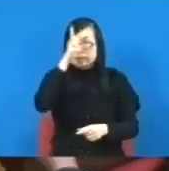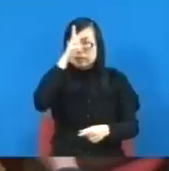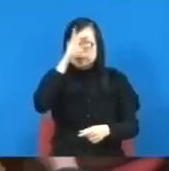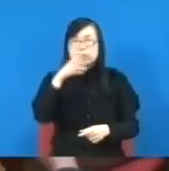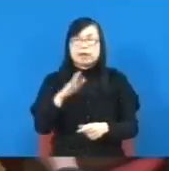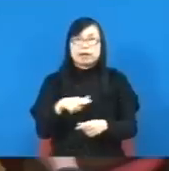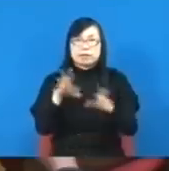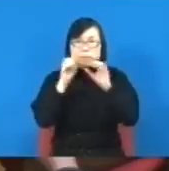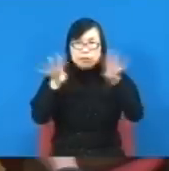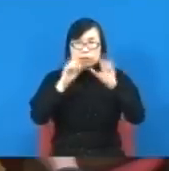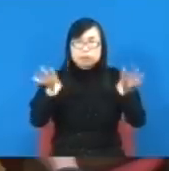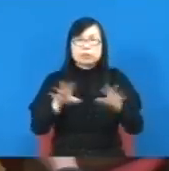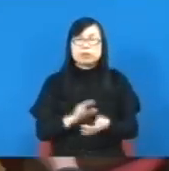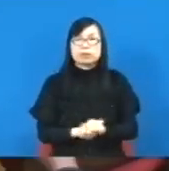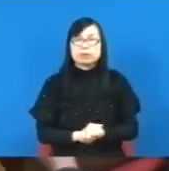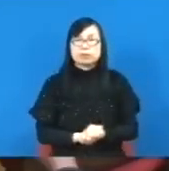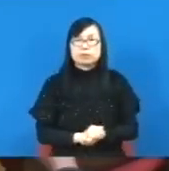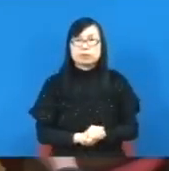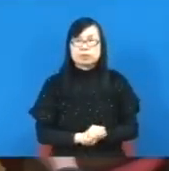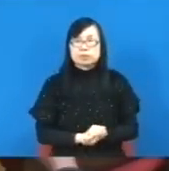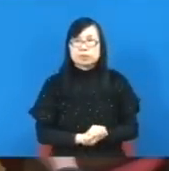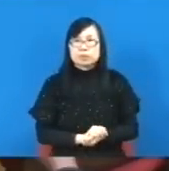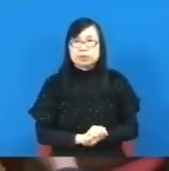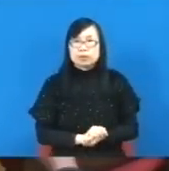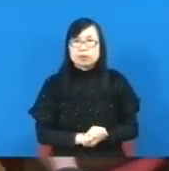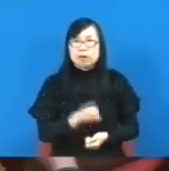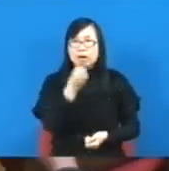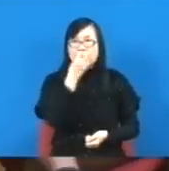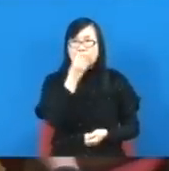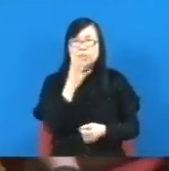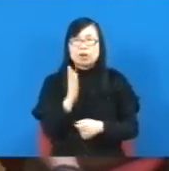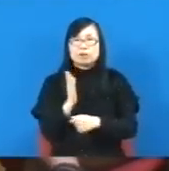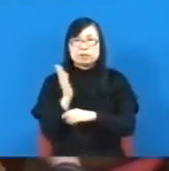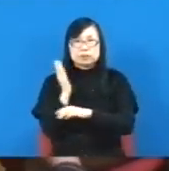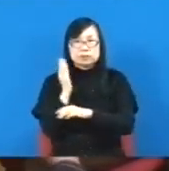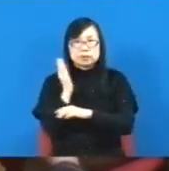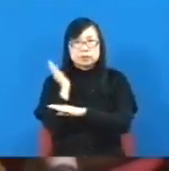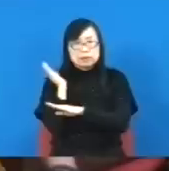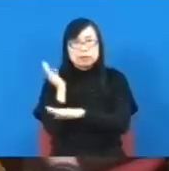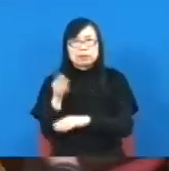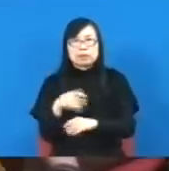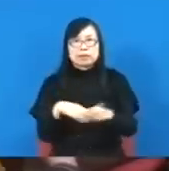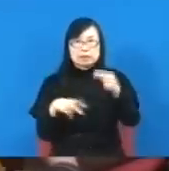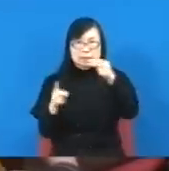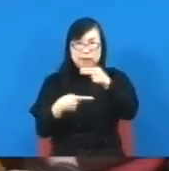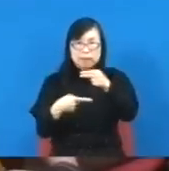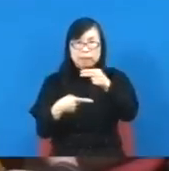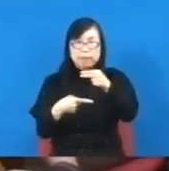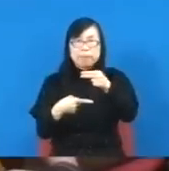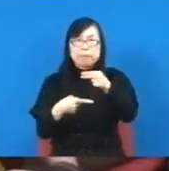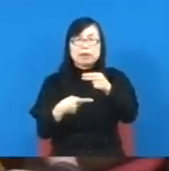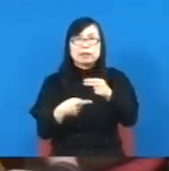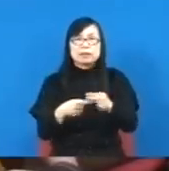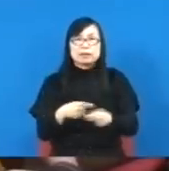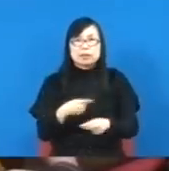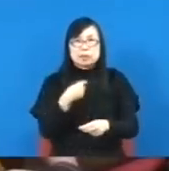傳嘅。 嗯， 佢有個其中一個嘅條件。嗱，港台到咗後期就係回歸啦，咁